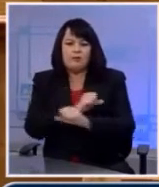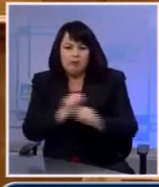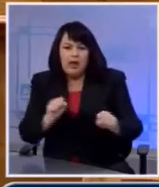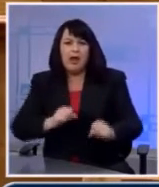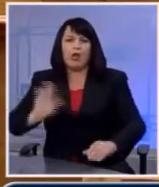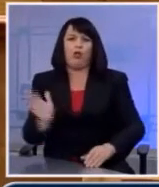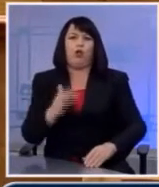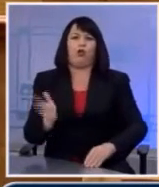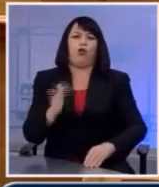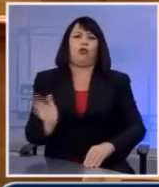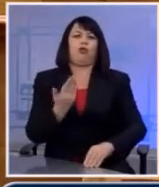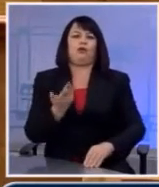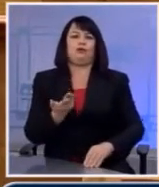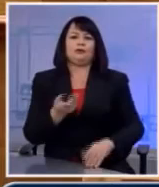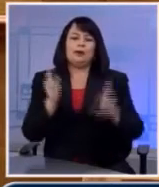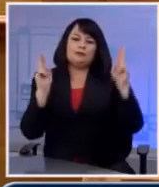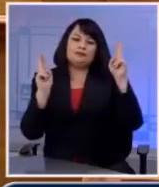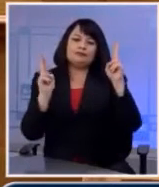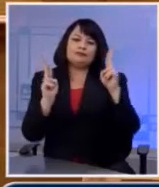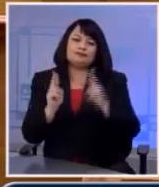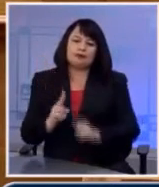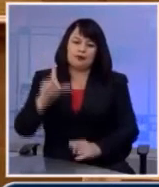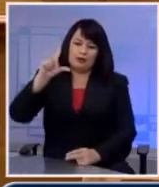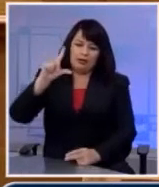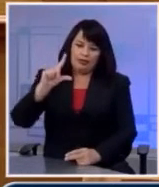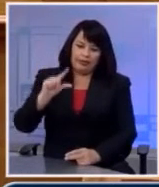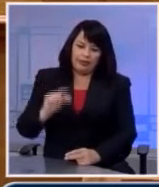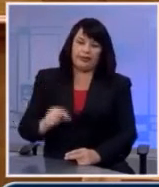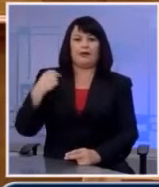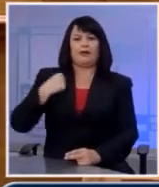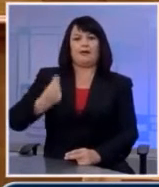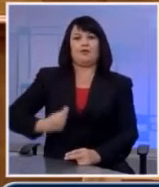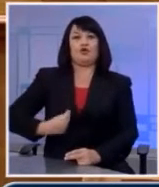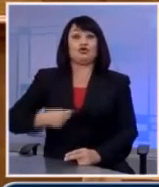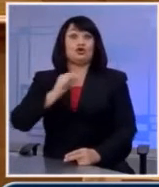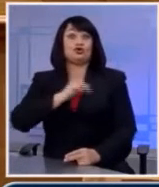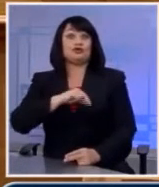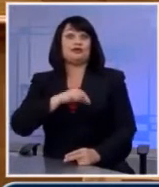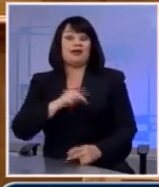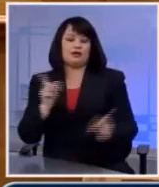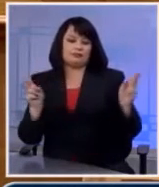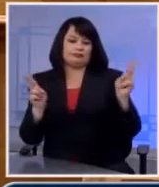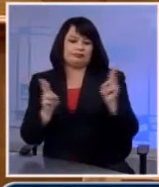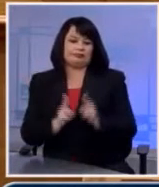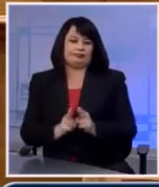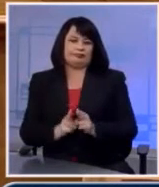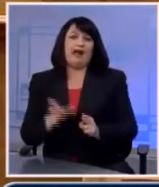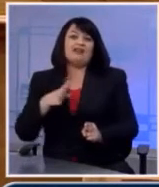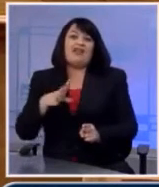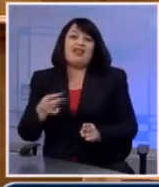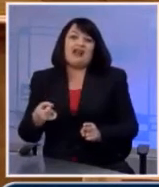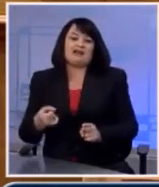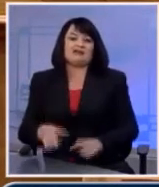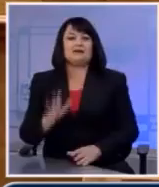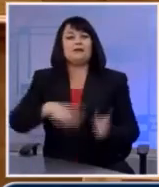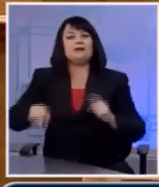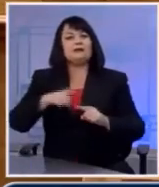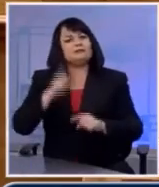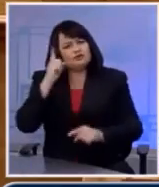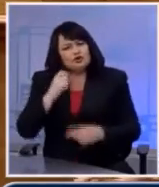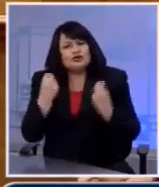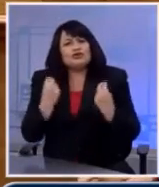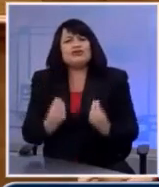απορρίθμιση και συρρήκνωση του δημόσιου συμφέροντος. Και ο λαός μας αυτό το